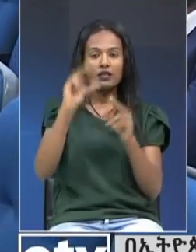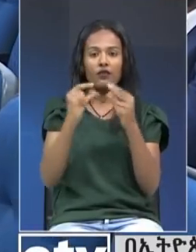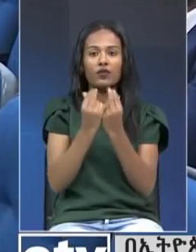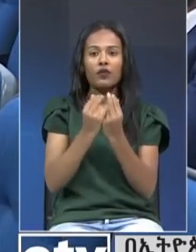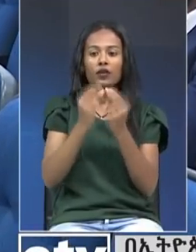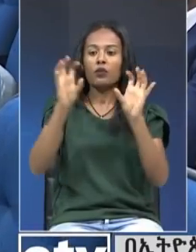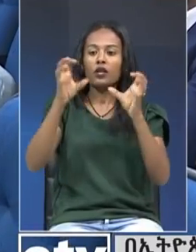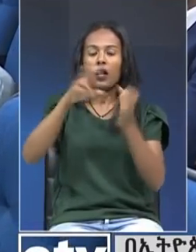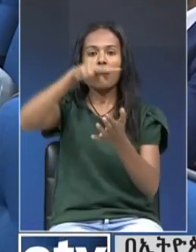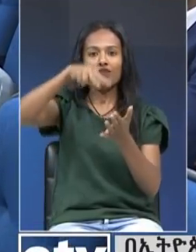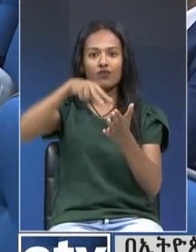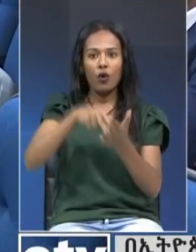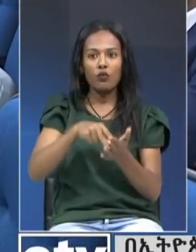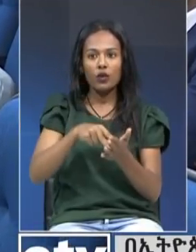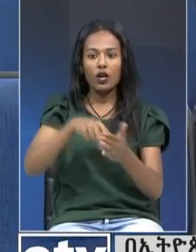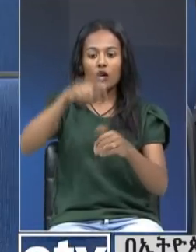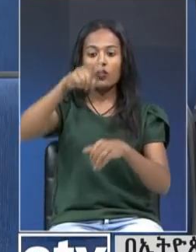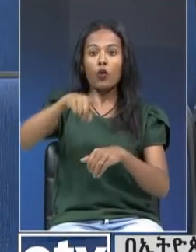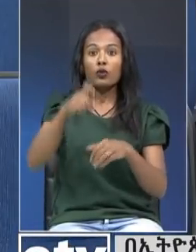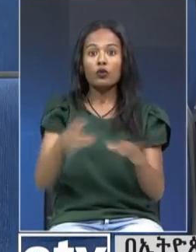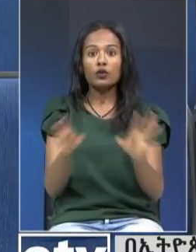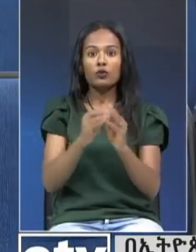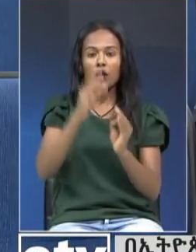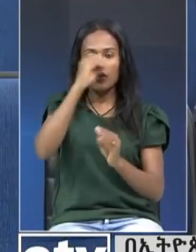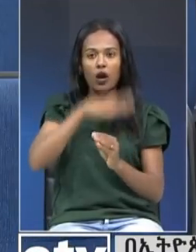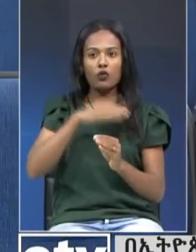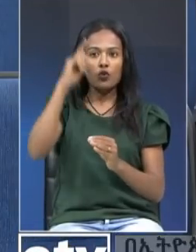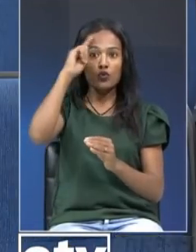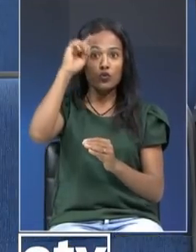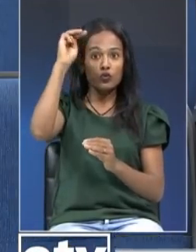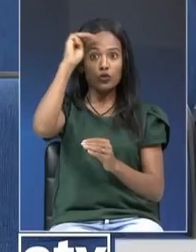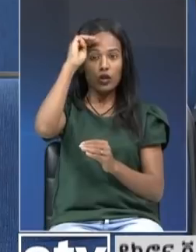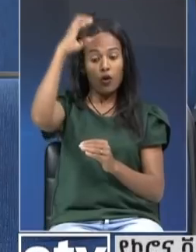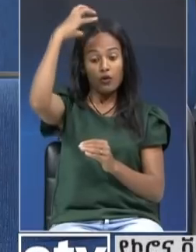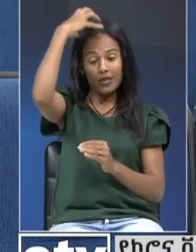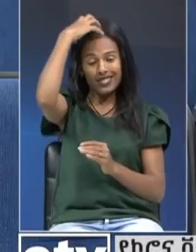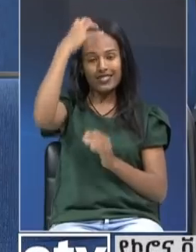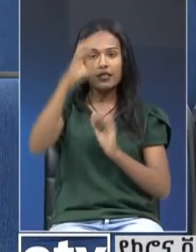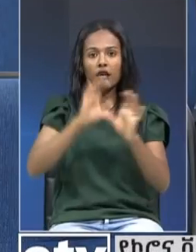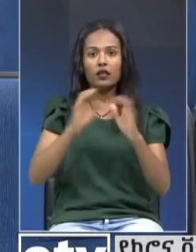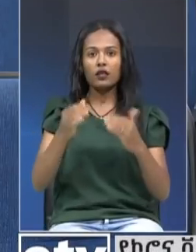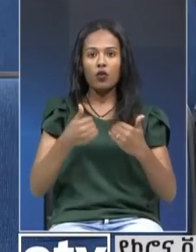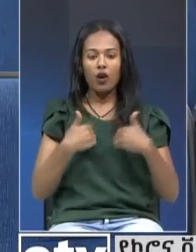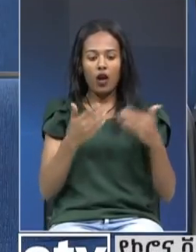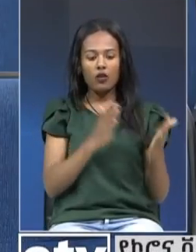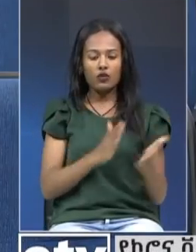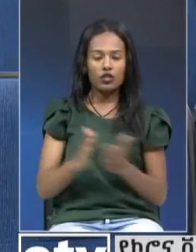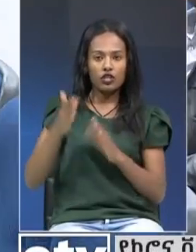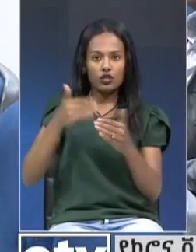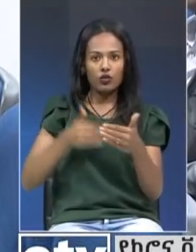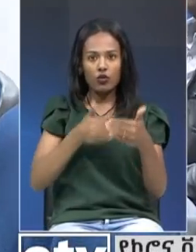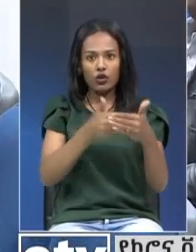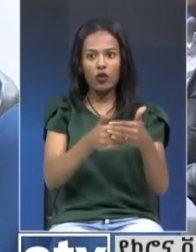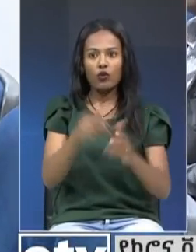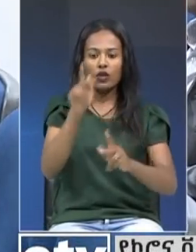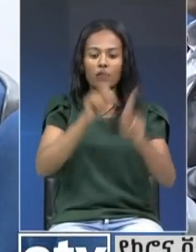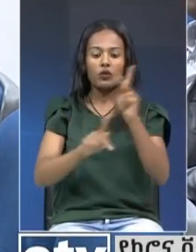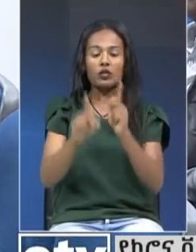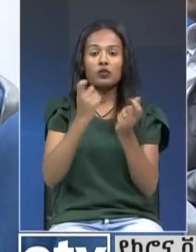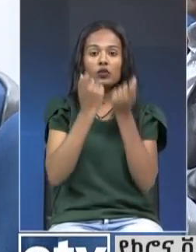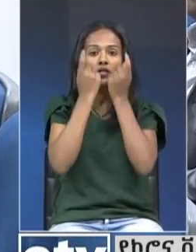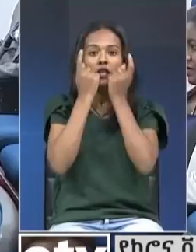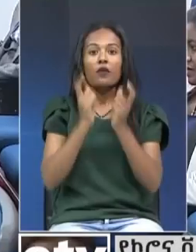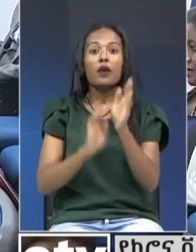ኮሚቴ ተቋቁሟል። የኮሚቴው ሰብሳቢ አቶ ንጉሱ ጥላሁን ታዲያ መንግስት እያደረገው ካለው ዝግጅት ጎን ለጎን የህብረተሰቡ